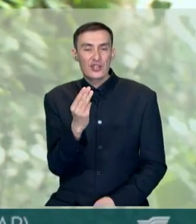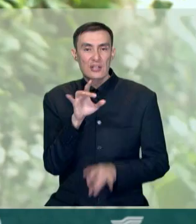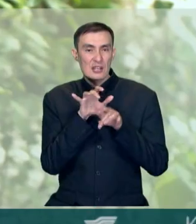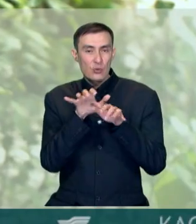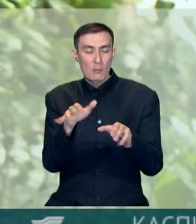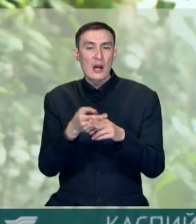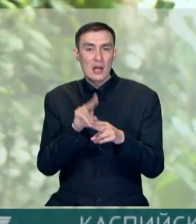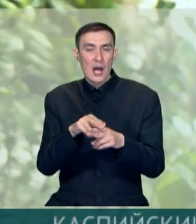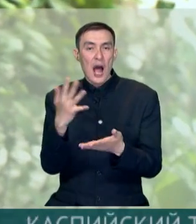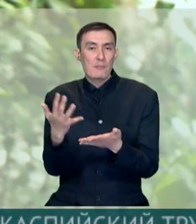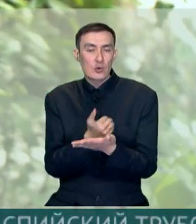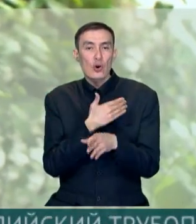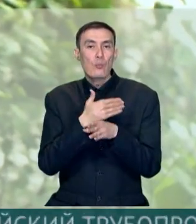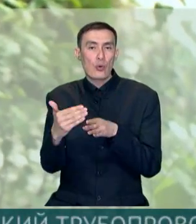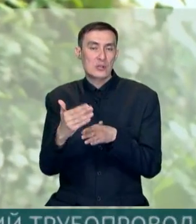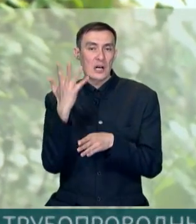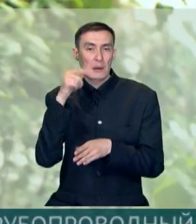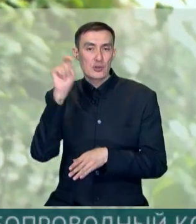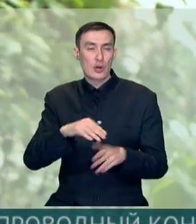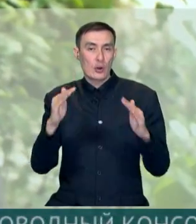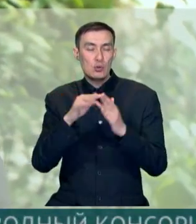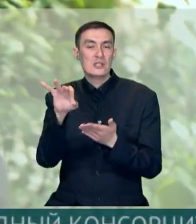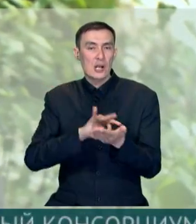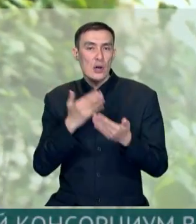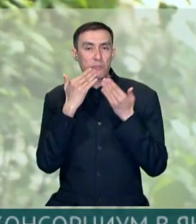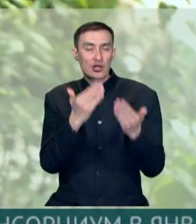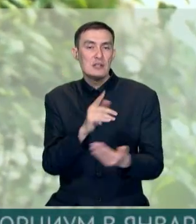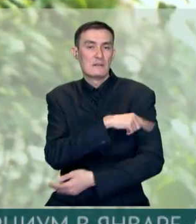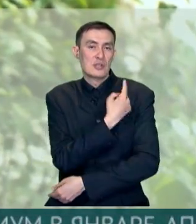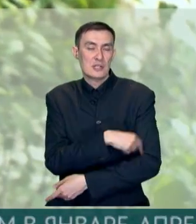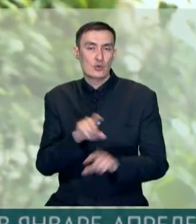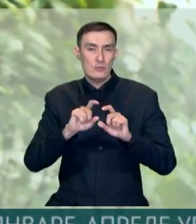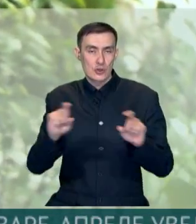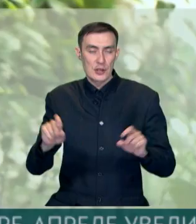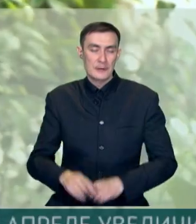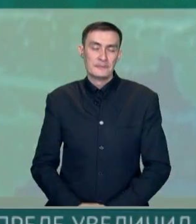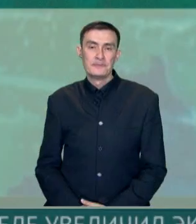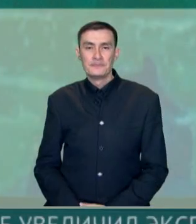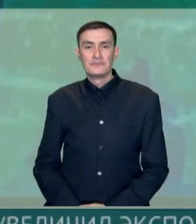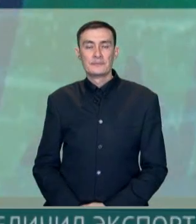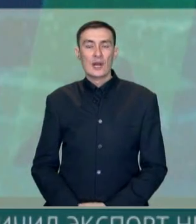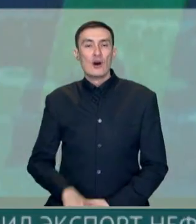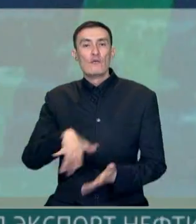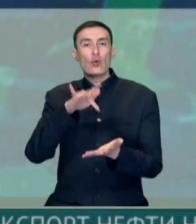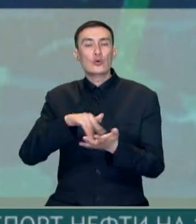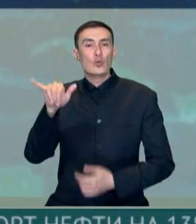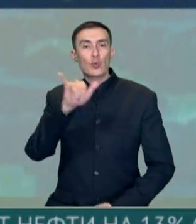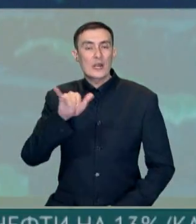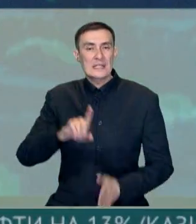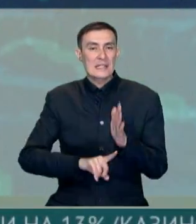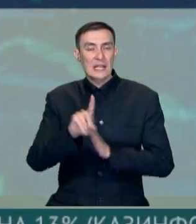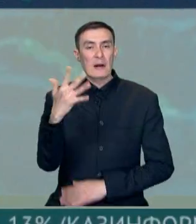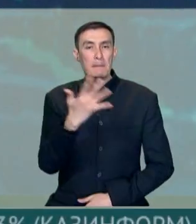насекомых они обнаруживают уже дома и сразу же обращаются в медицинские учреждения. В Уральске стартовал